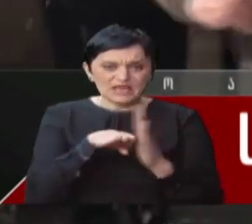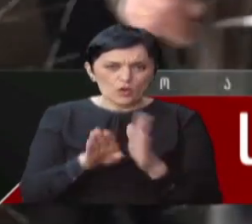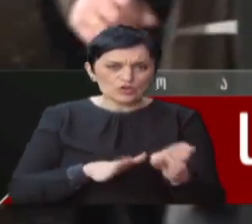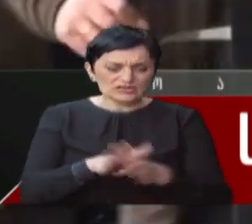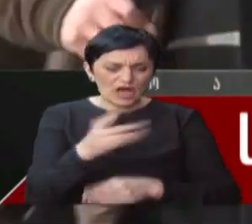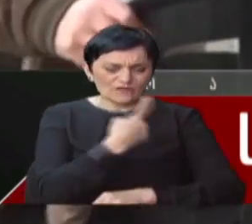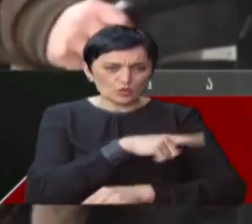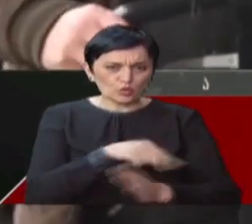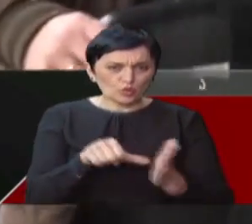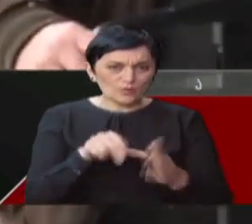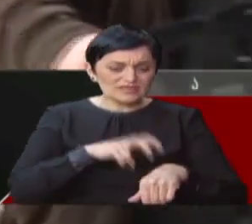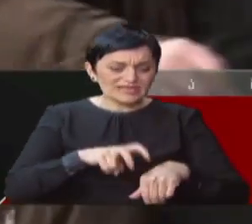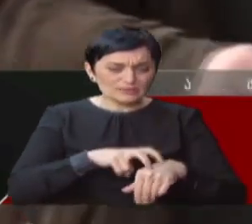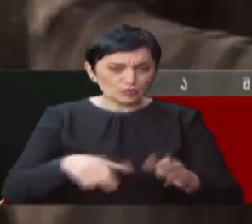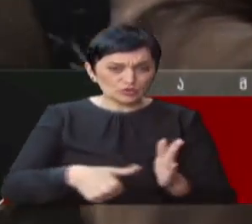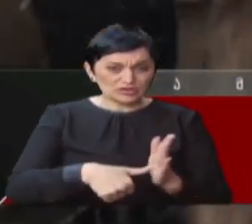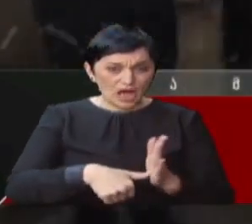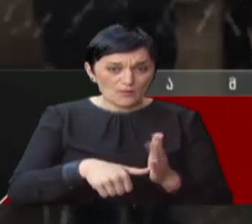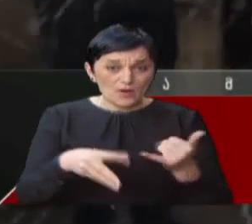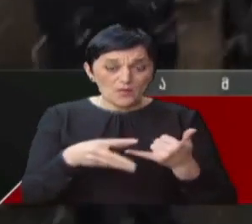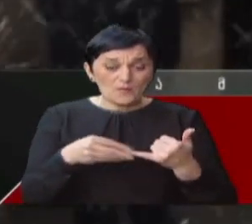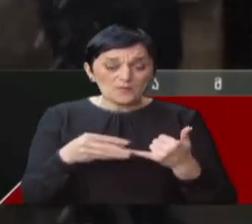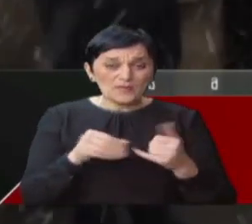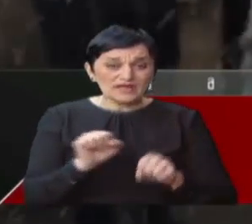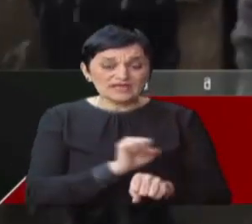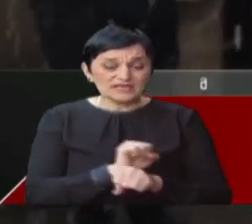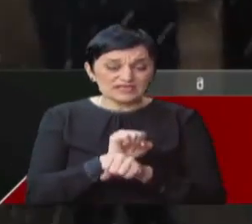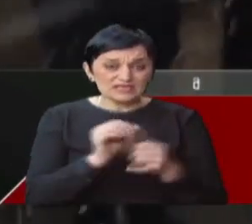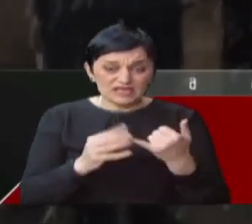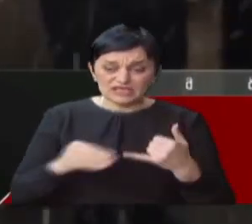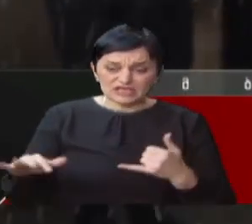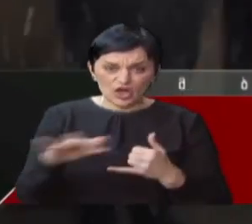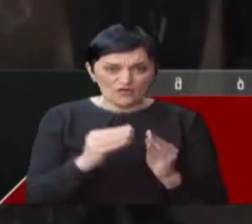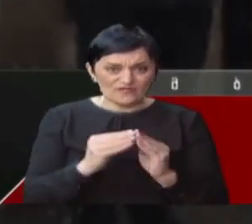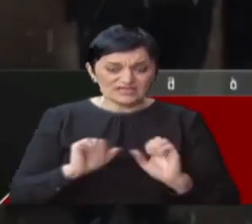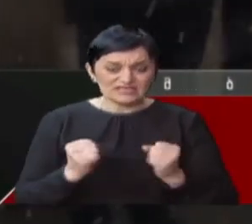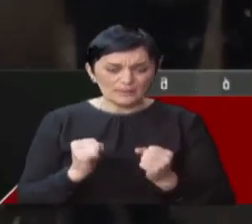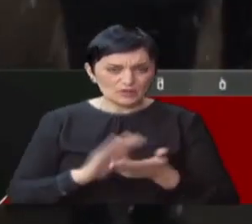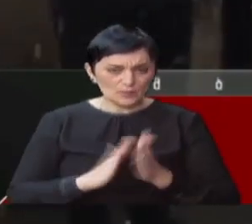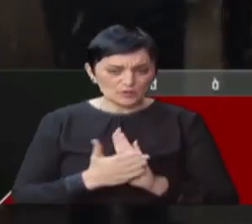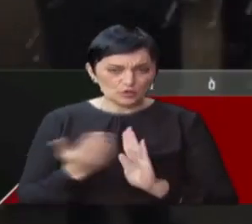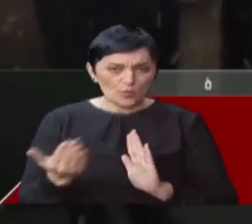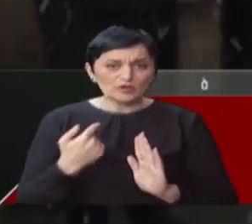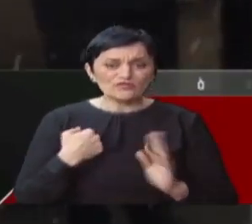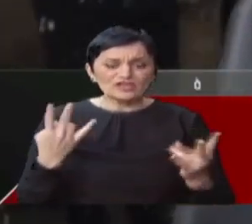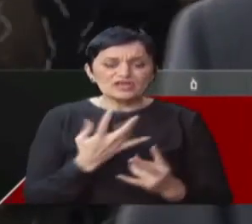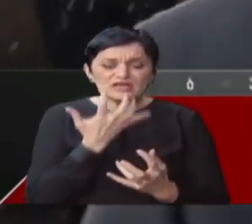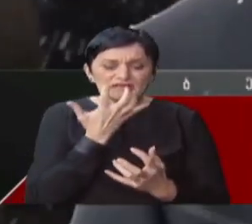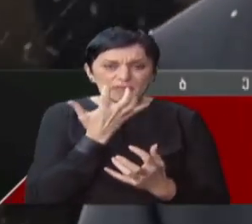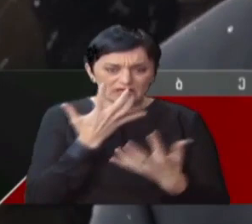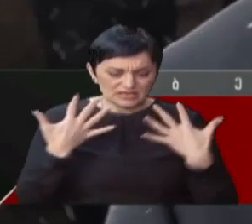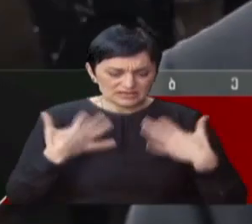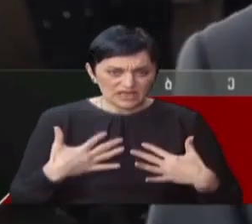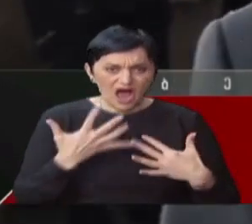სავსეა ჰუმანიტარული და სამედიცინო დახმარებით. მიწისძვრით დაზარალებულ ტერიტორიებზე ახლა კვლავ ზამთრის პირობებია. ამიტომ ჩვენ გვჭირდება თბილი